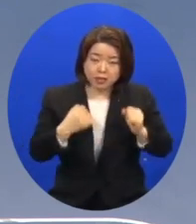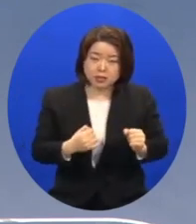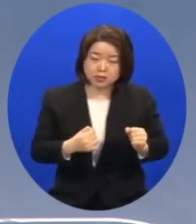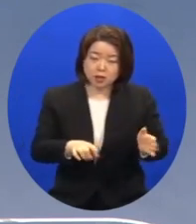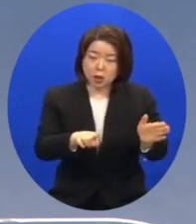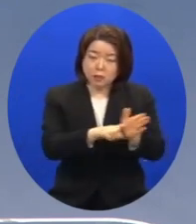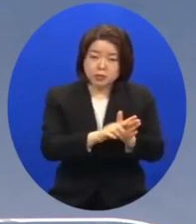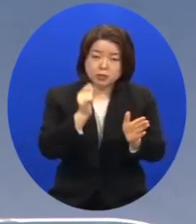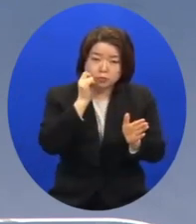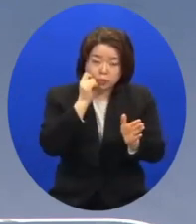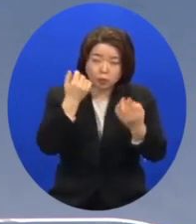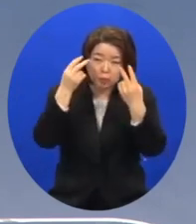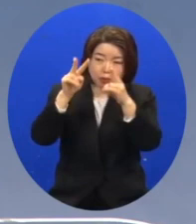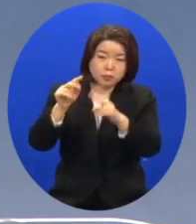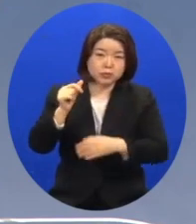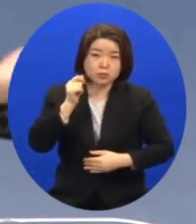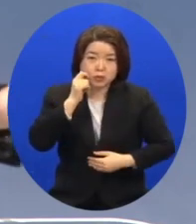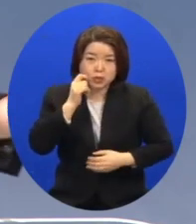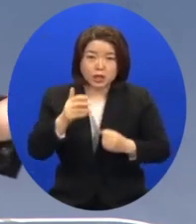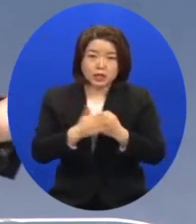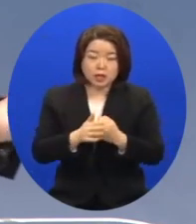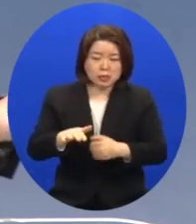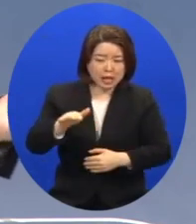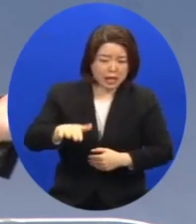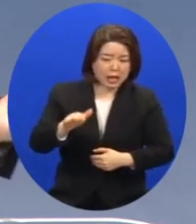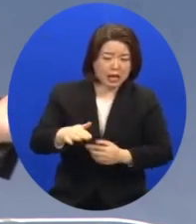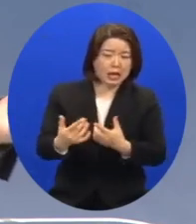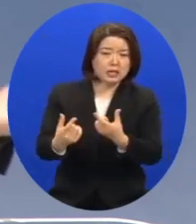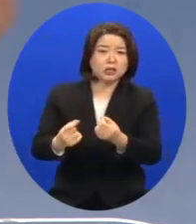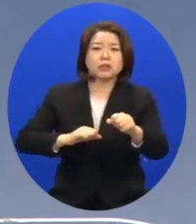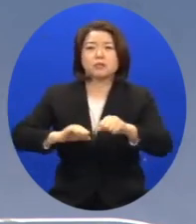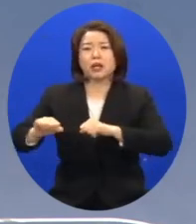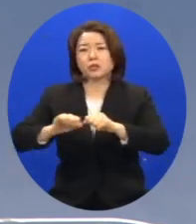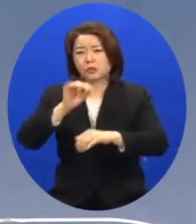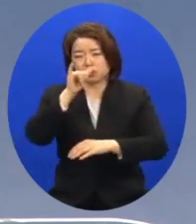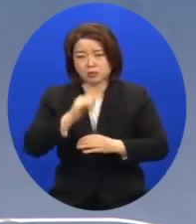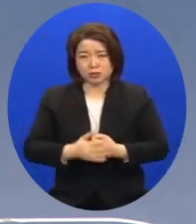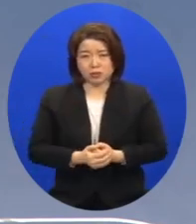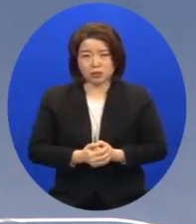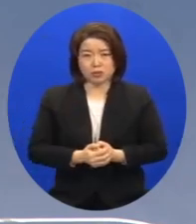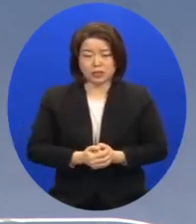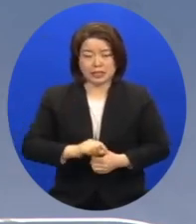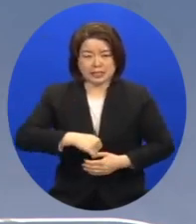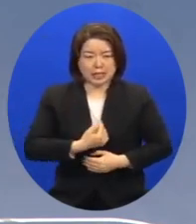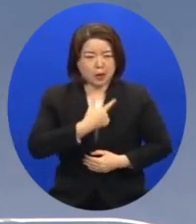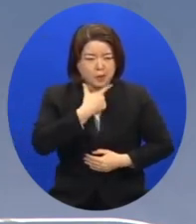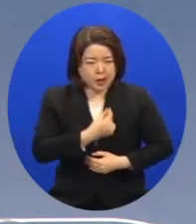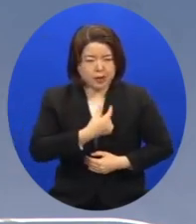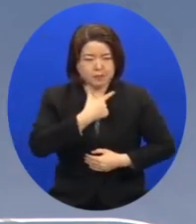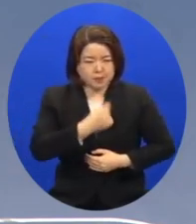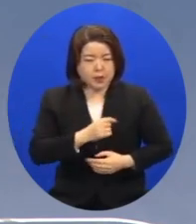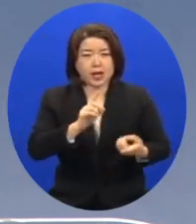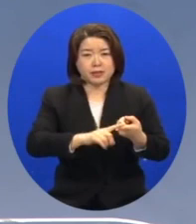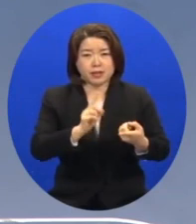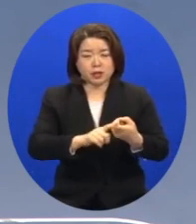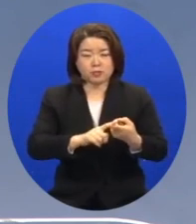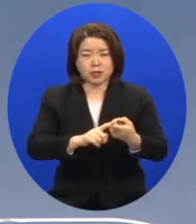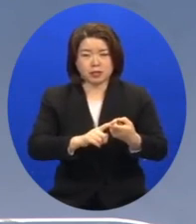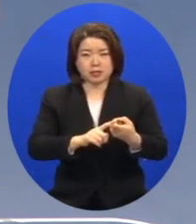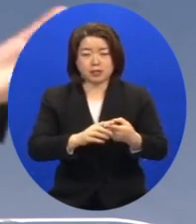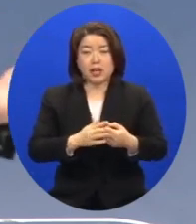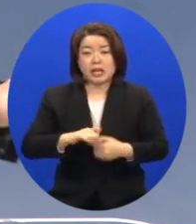못하고 바라보지도 않으니까 어린아이 같이 하는 거에요 계속 자기가 원하는 대로만 되려고 자기가